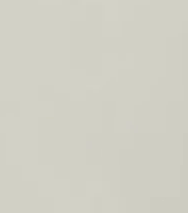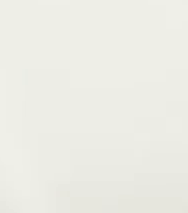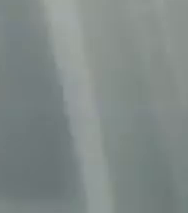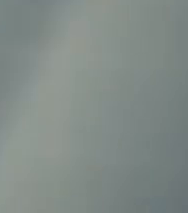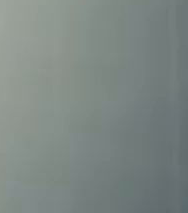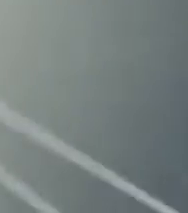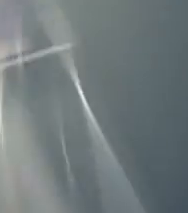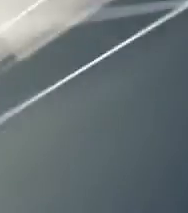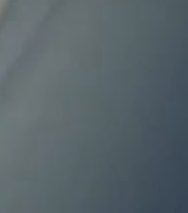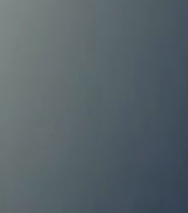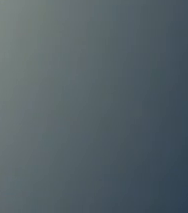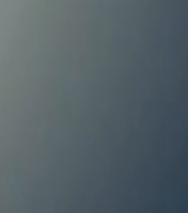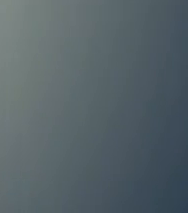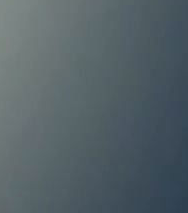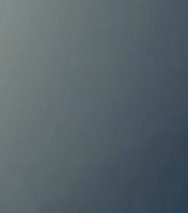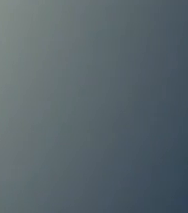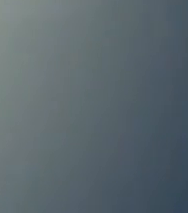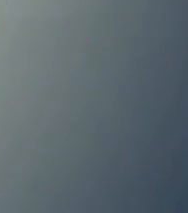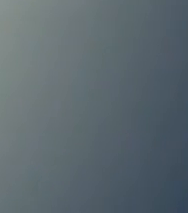hai